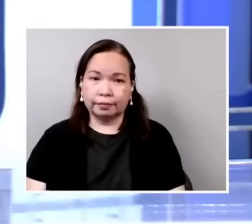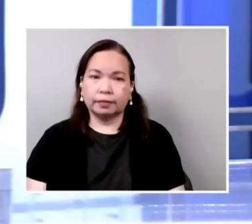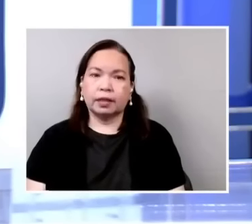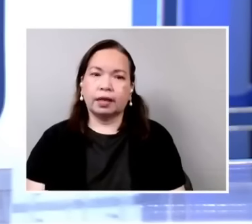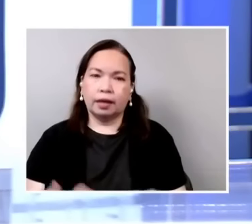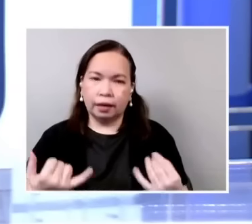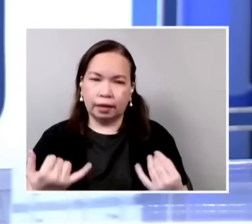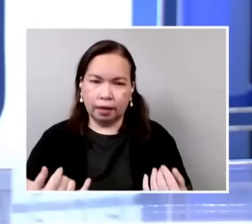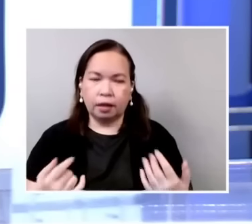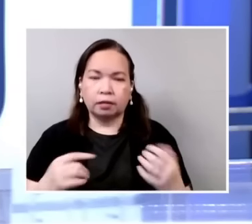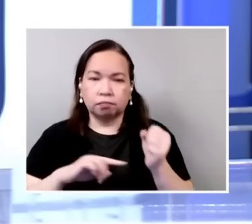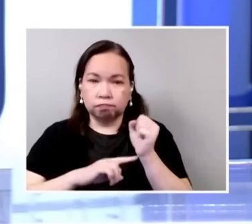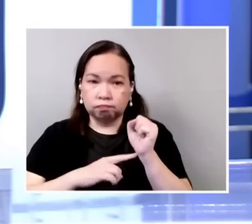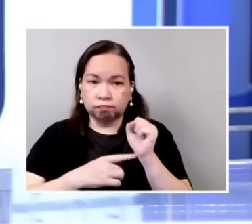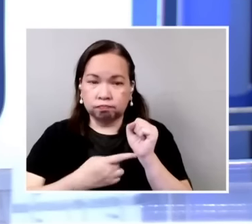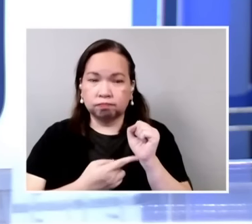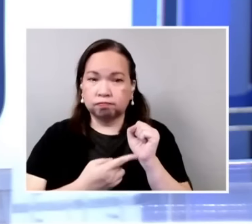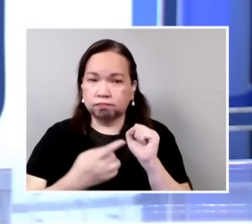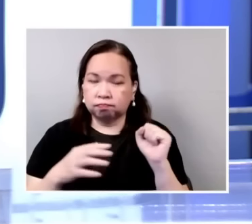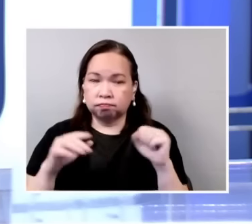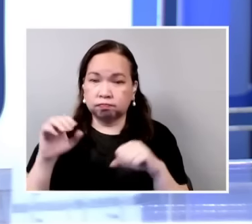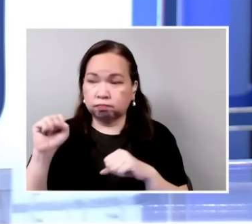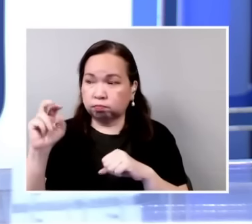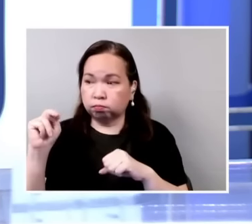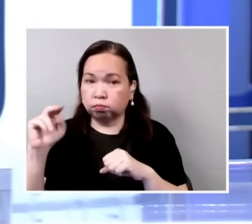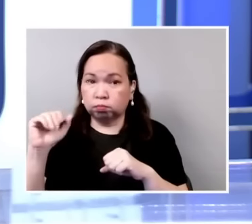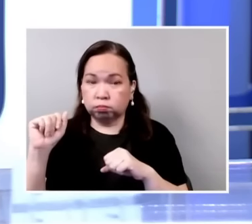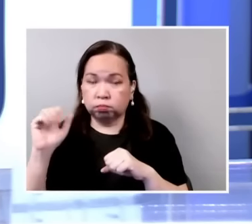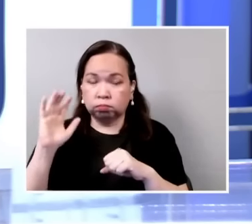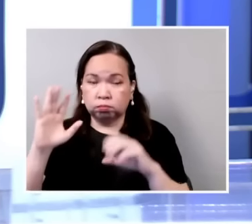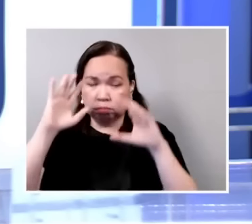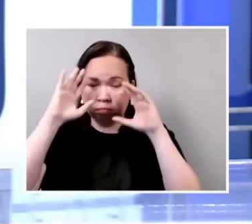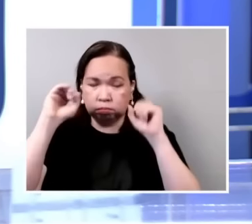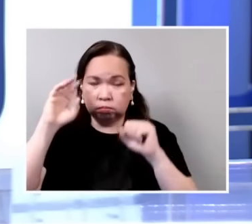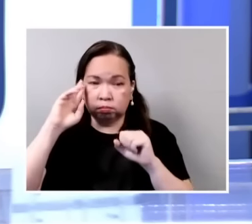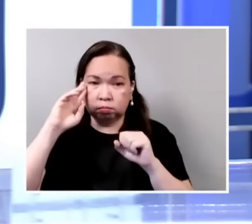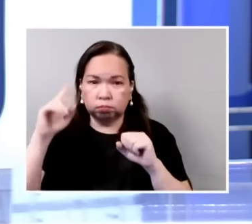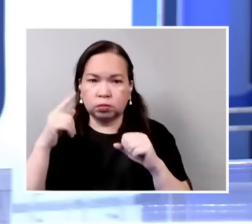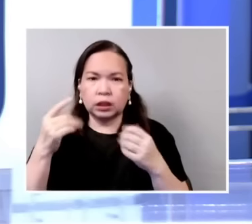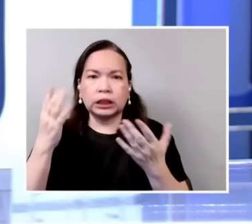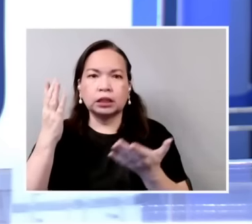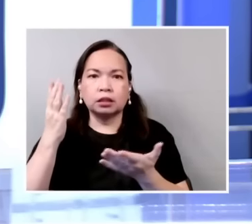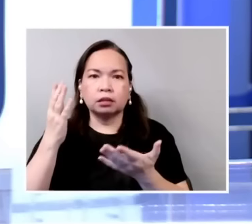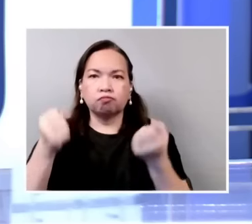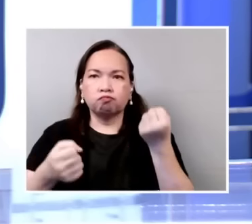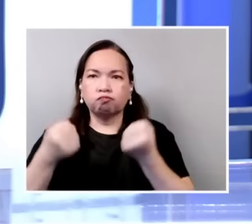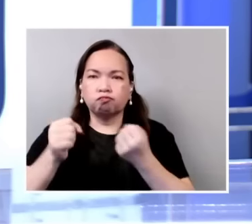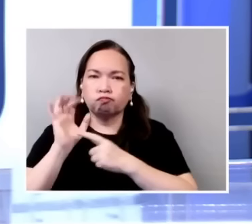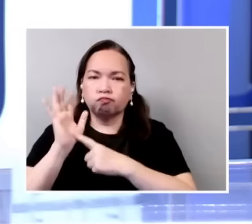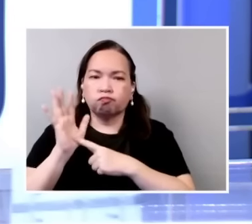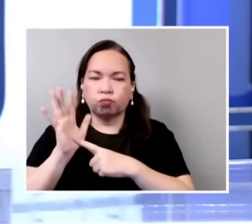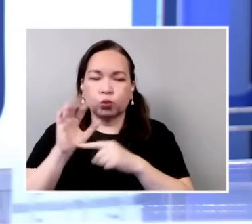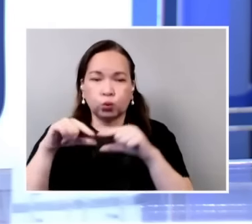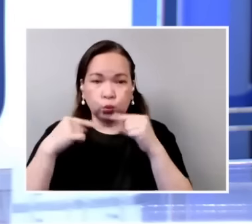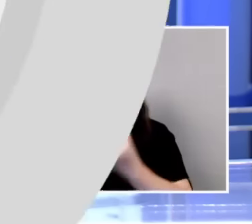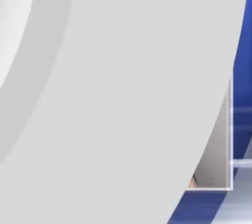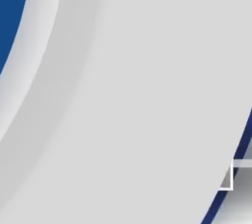Umarangkada ngayong araw ng SONA ni Pangulong Ferdinand Marcos Jr. ang tigil pasada ng grupong manibela at